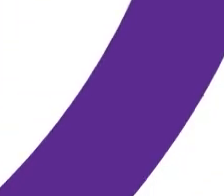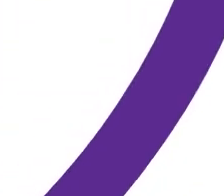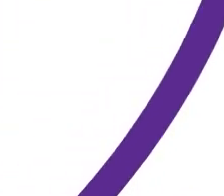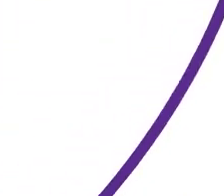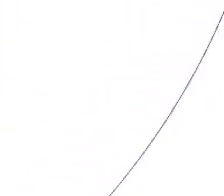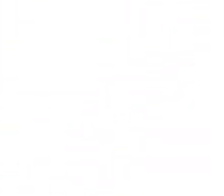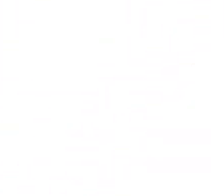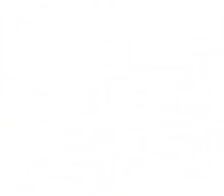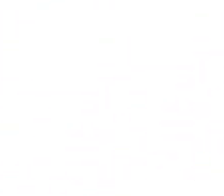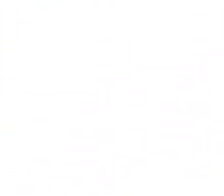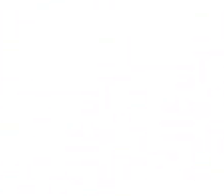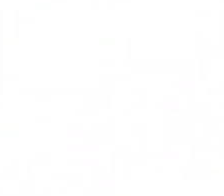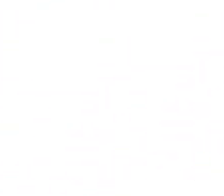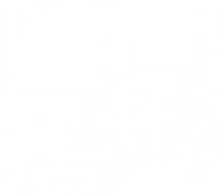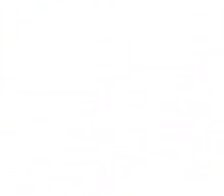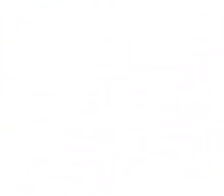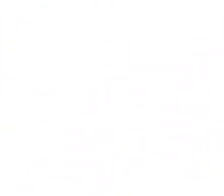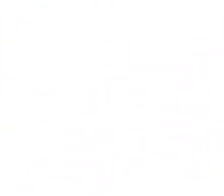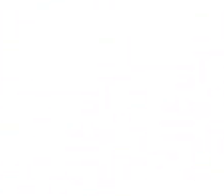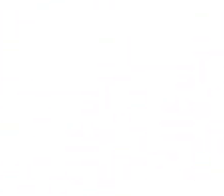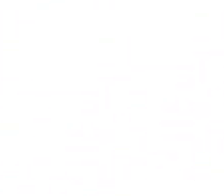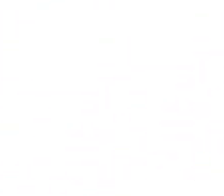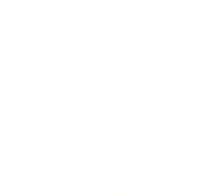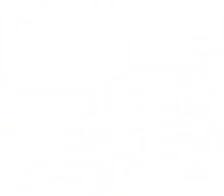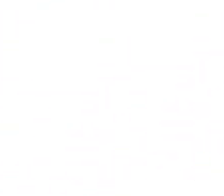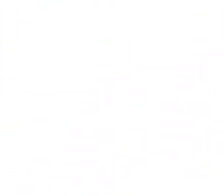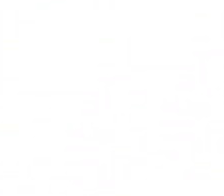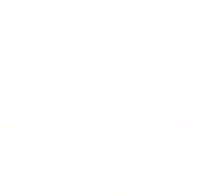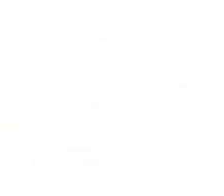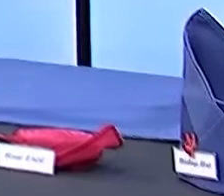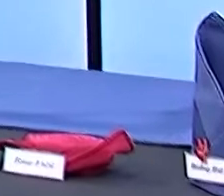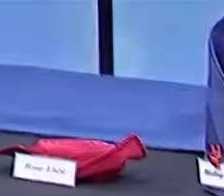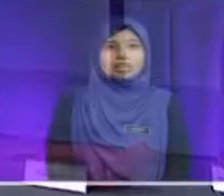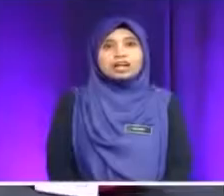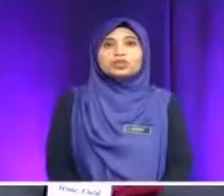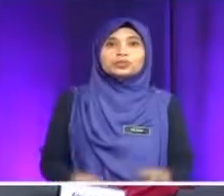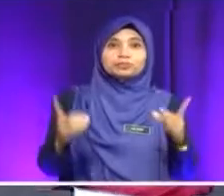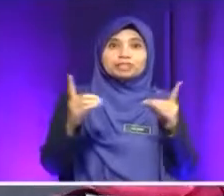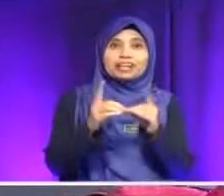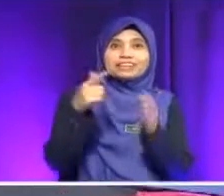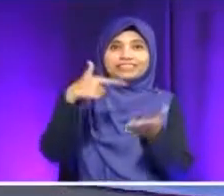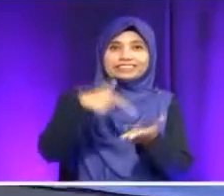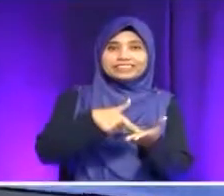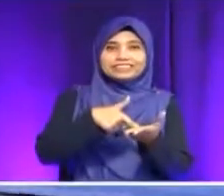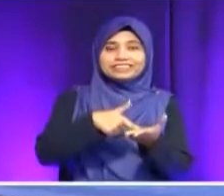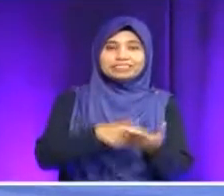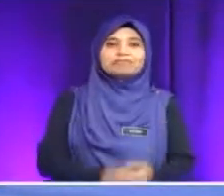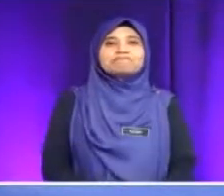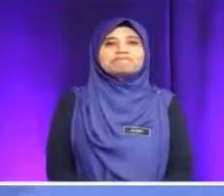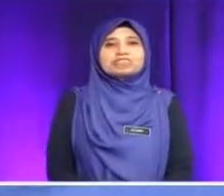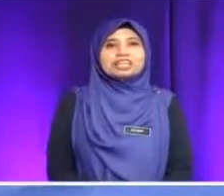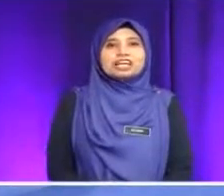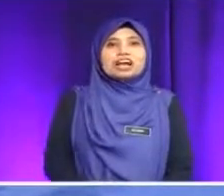Hai Sidik TV GPM kembali bersama saya pada hari ini